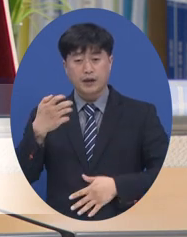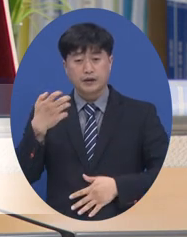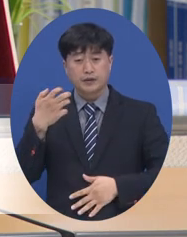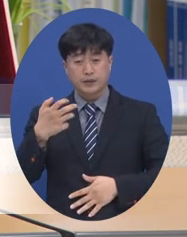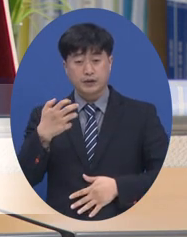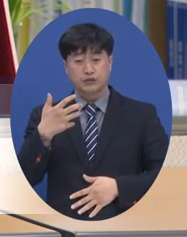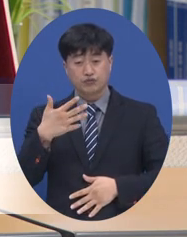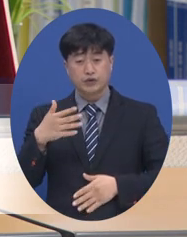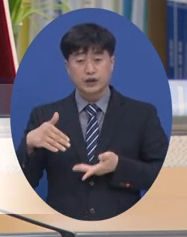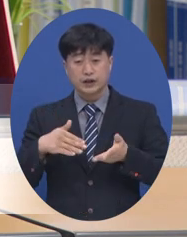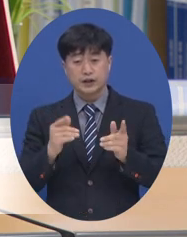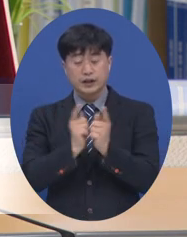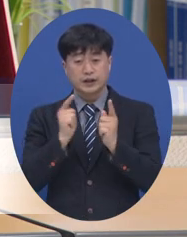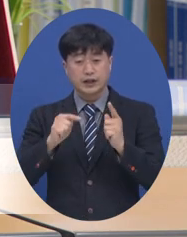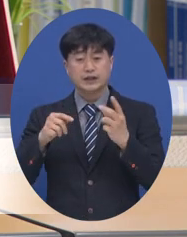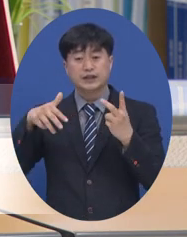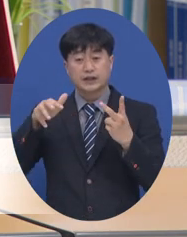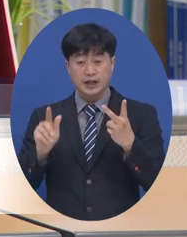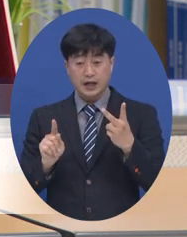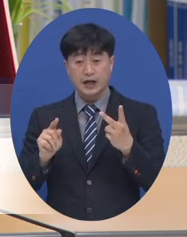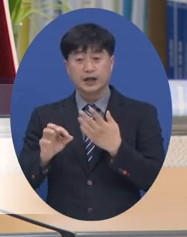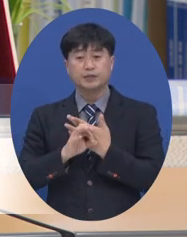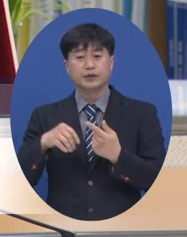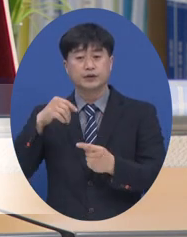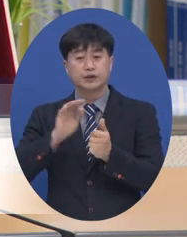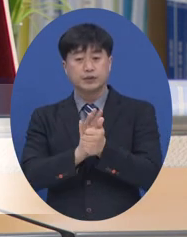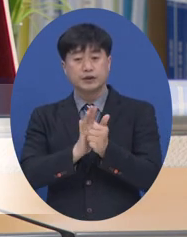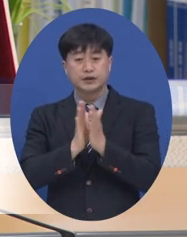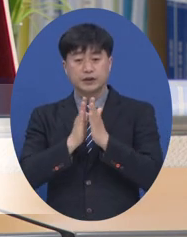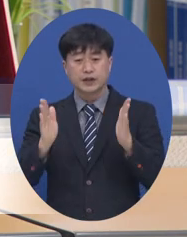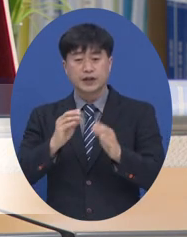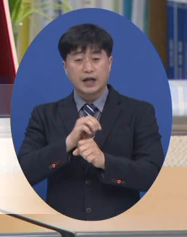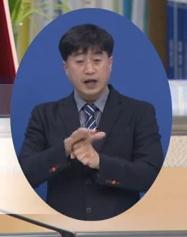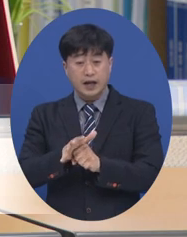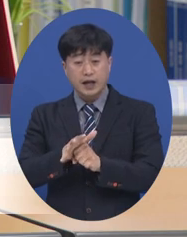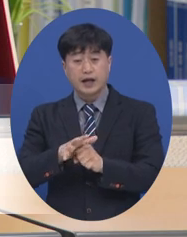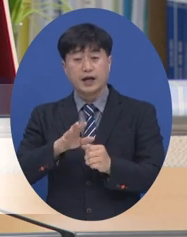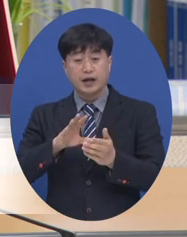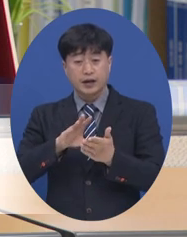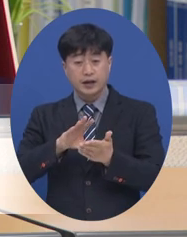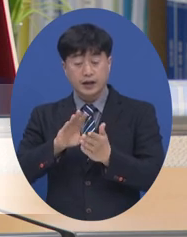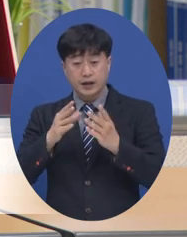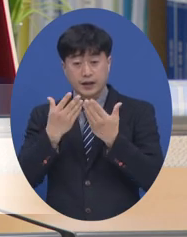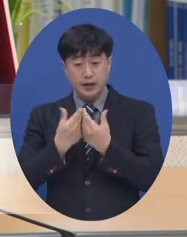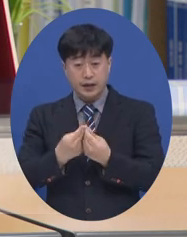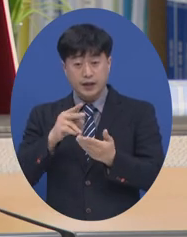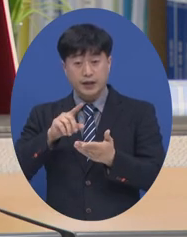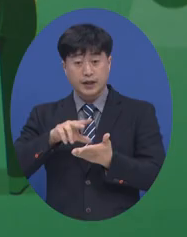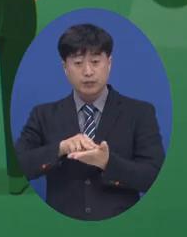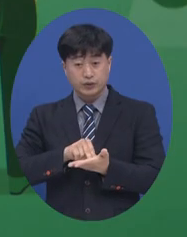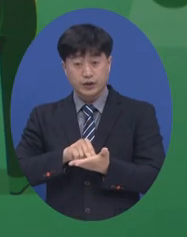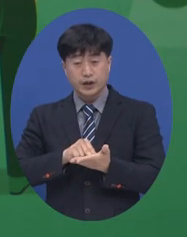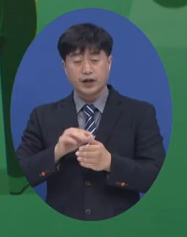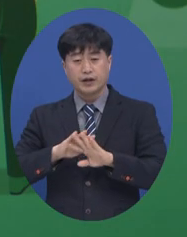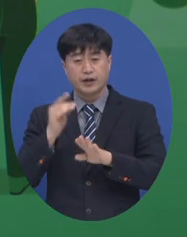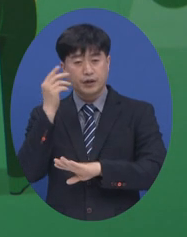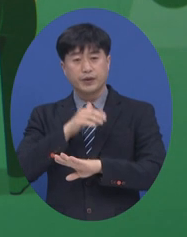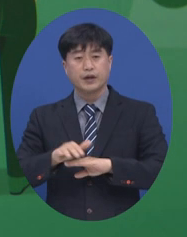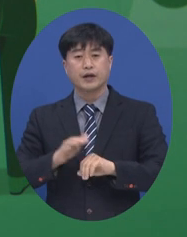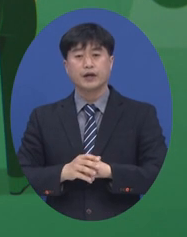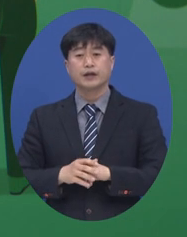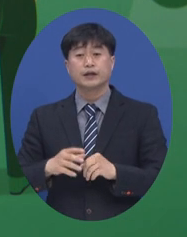노선을 대상으로 2차 시험 서비스를 시행하여 다양한 케이스에 대한 문제점을 해결할 예정입니다.